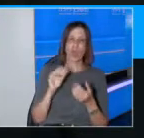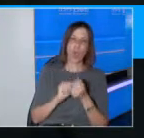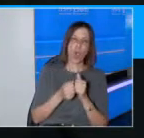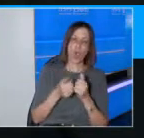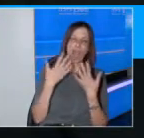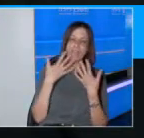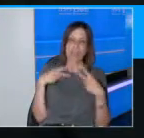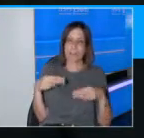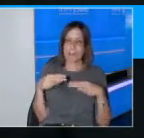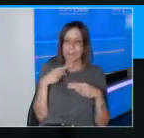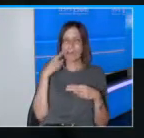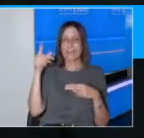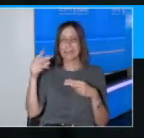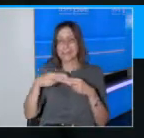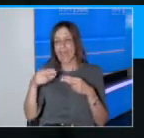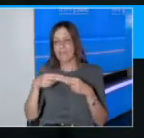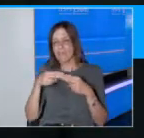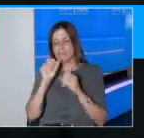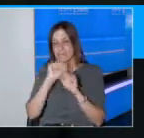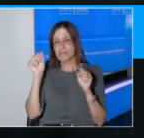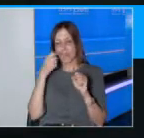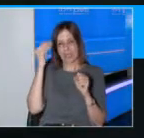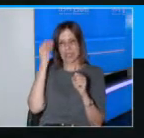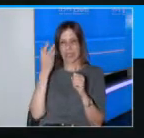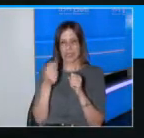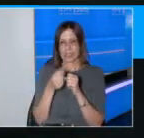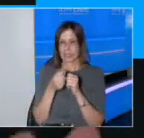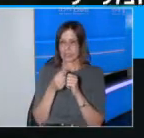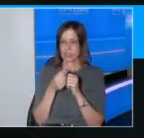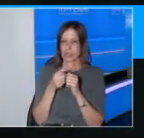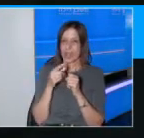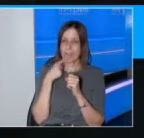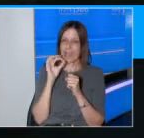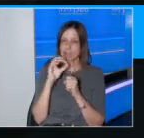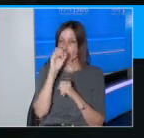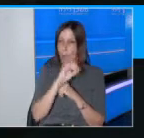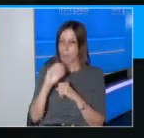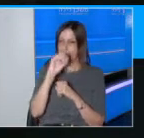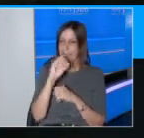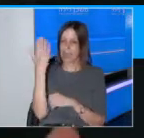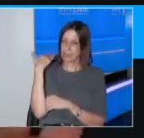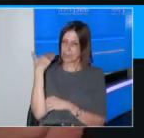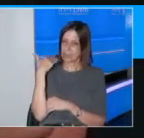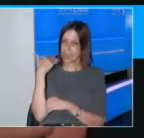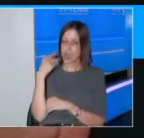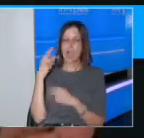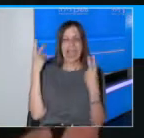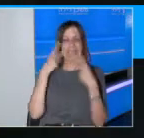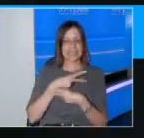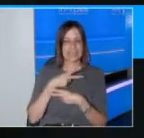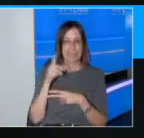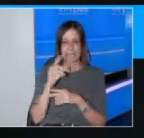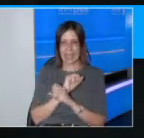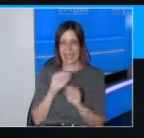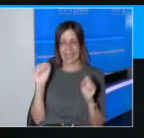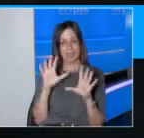שאומרת, תשמע, הם מתקרבים כך וכך. בוא נזכור את האמירה של אובמה בזמנו, מהסכם הגרעין,